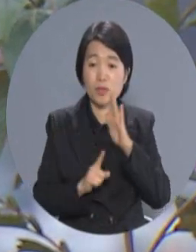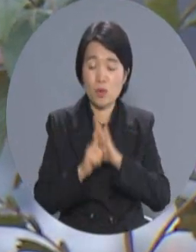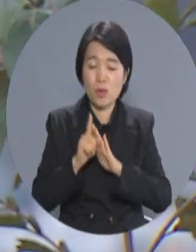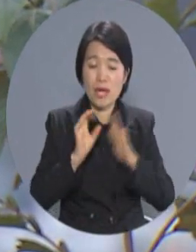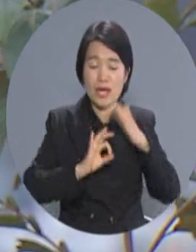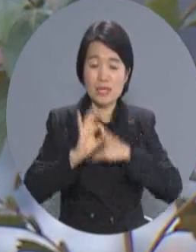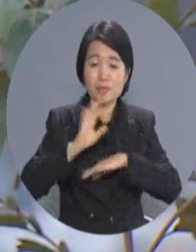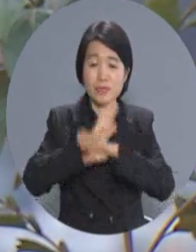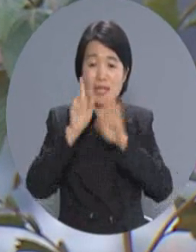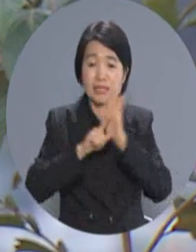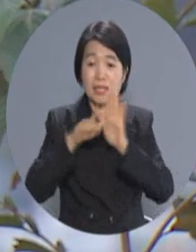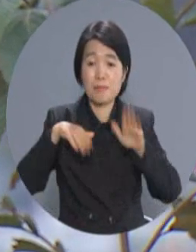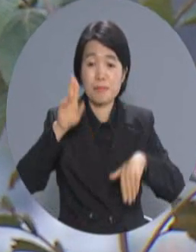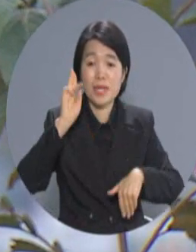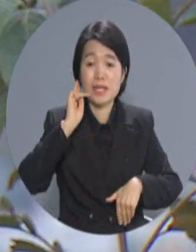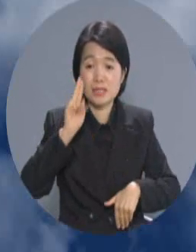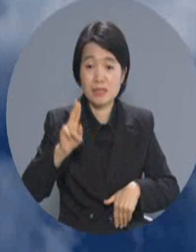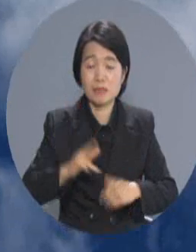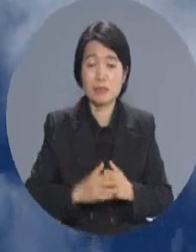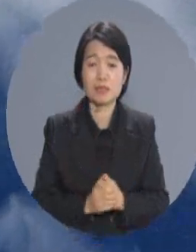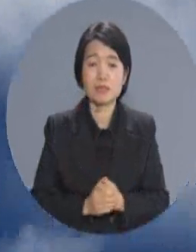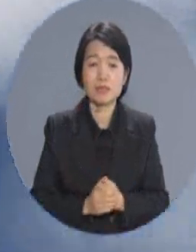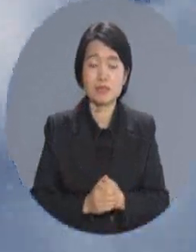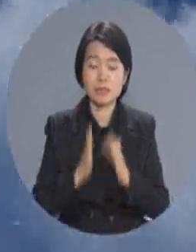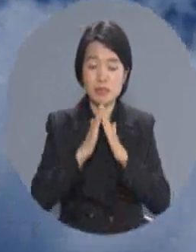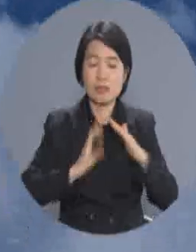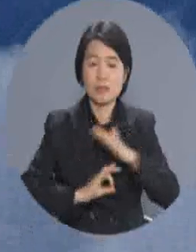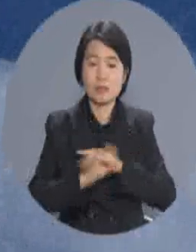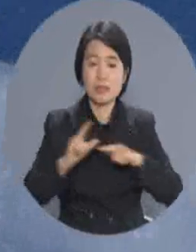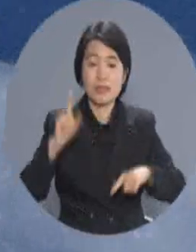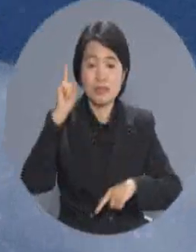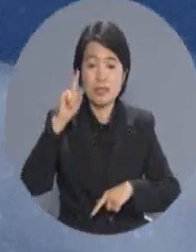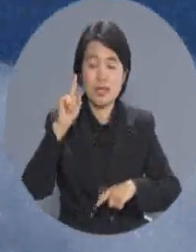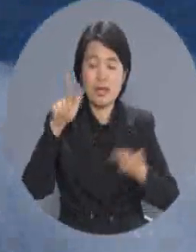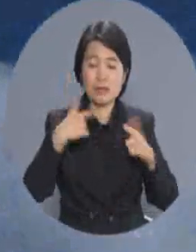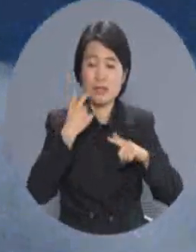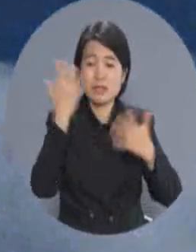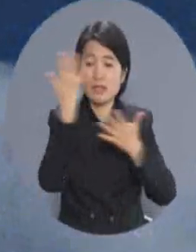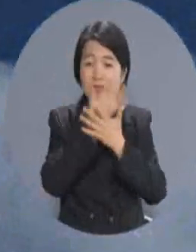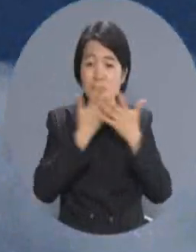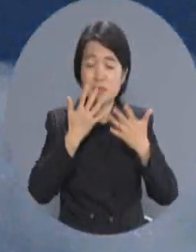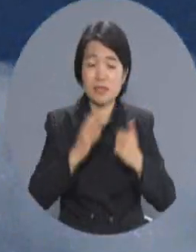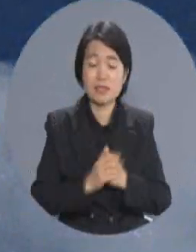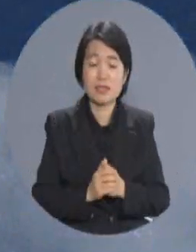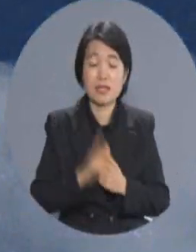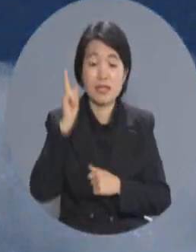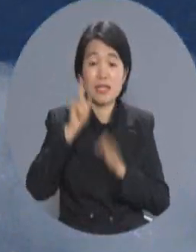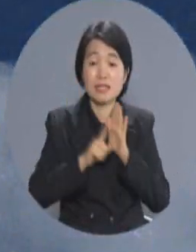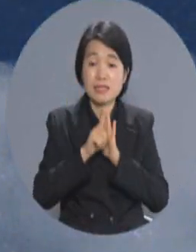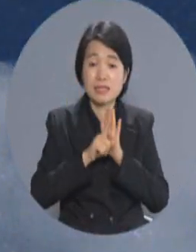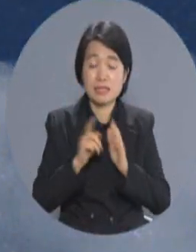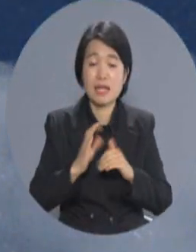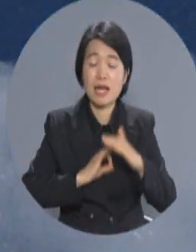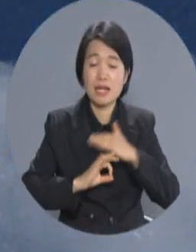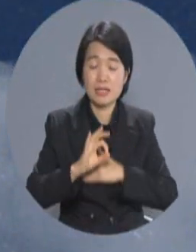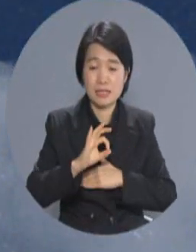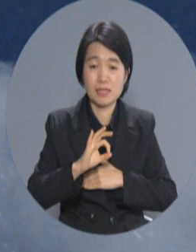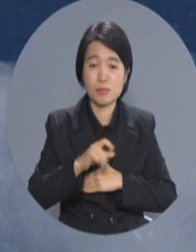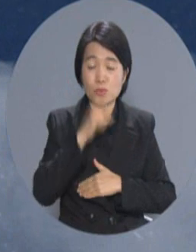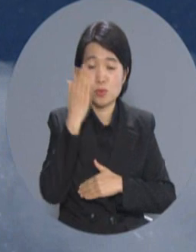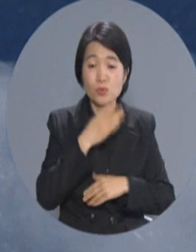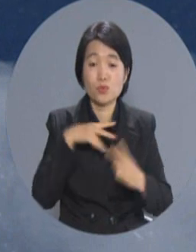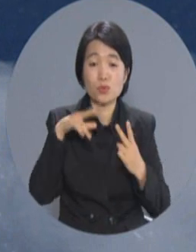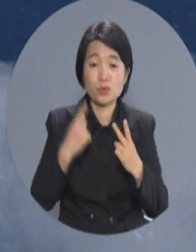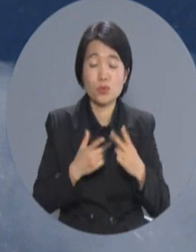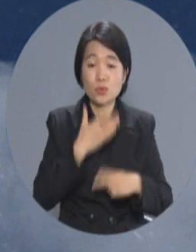일교차는 크게 벌어지겠습니다 전환동부지역 내일도 종일 흐립니다 자세한 내일 기운 보시면 아침 기온은